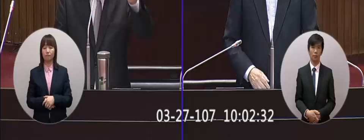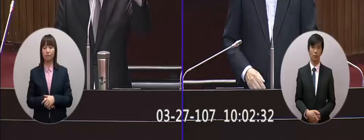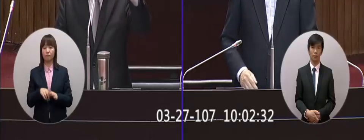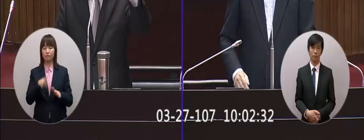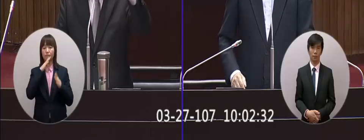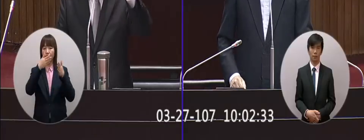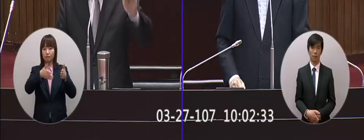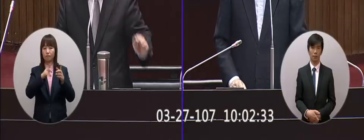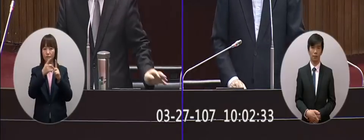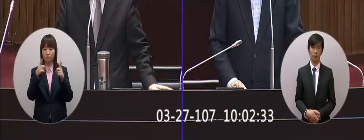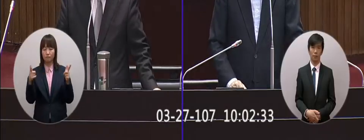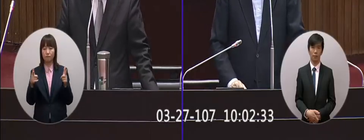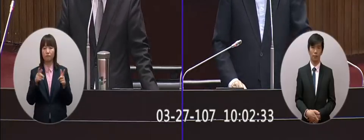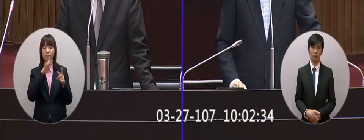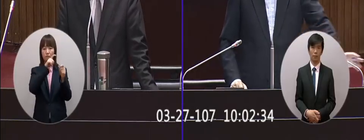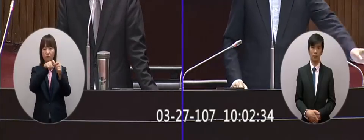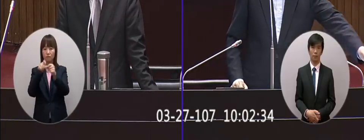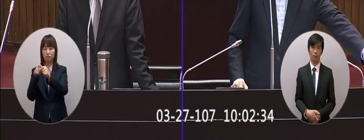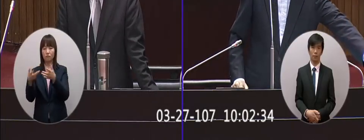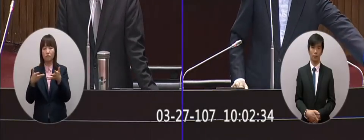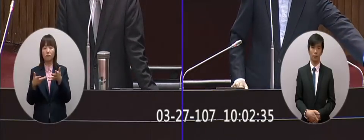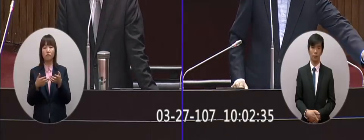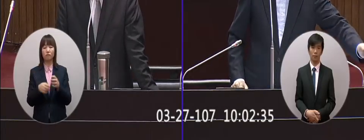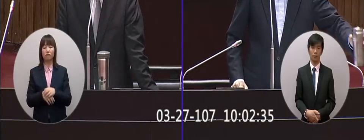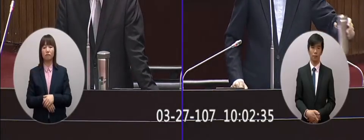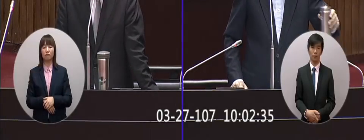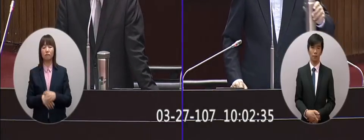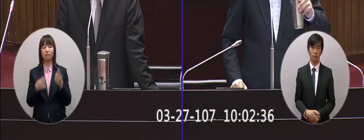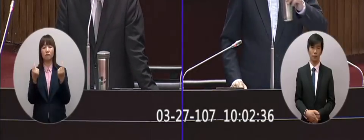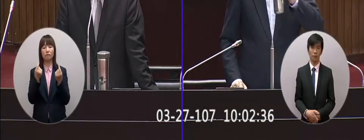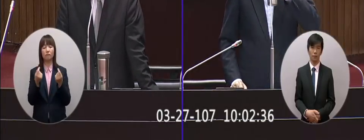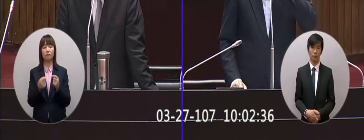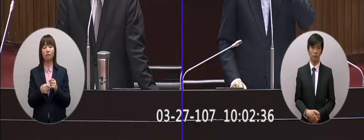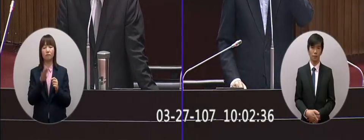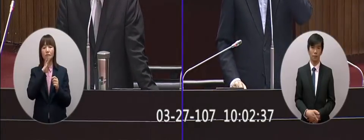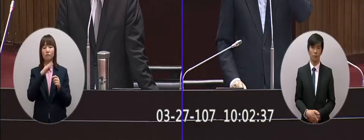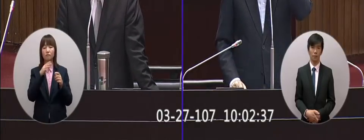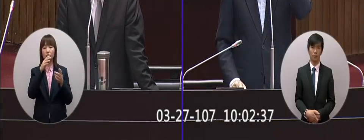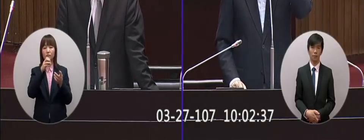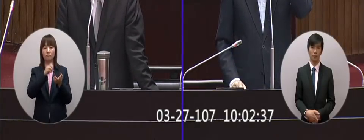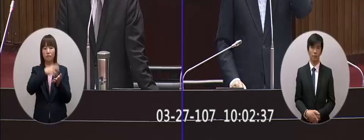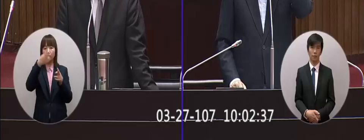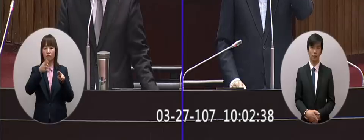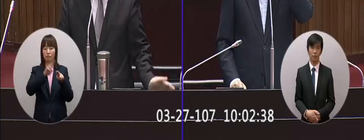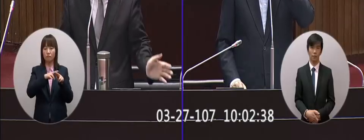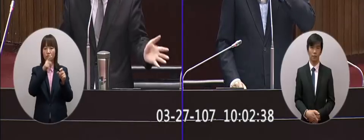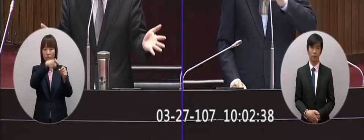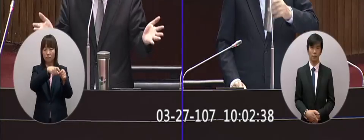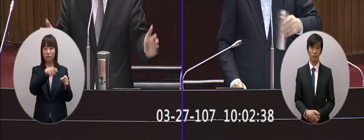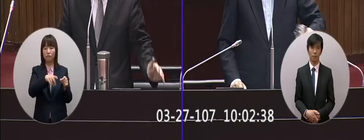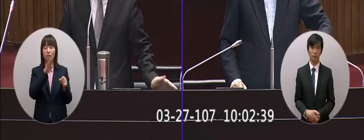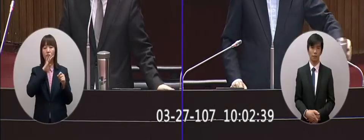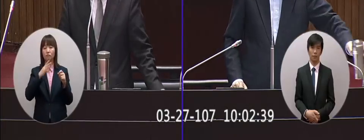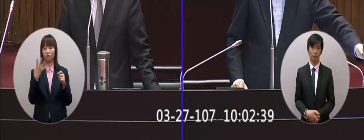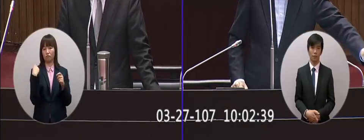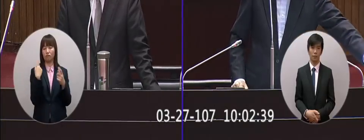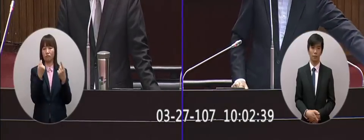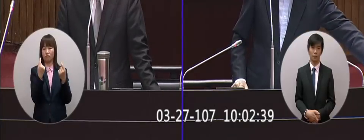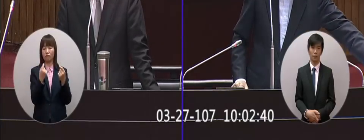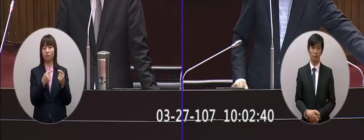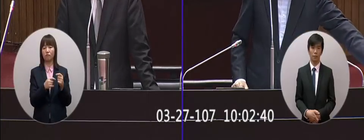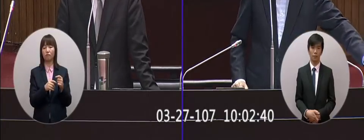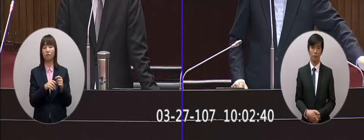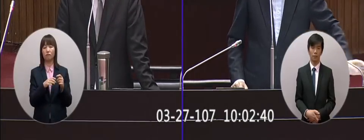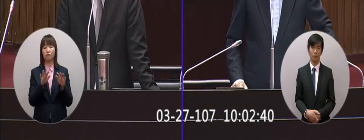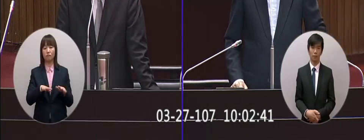那个是针对不同的标的在讲话，好比说这个非核家园的目标，那这个是绝对没有改变的。